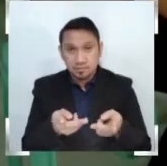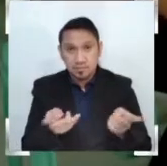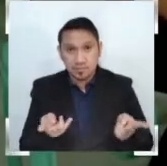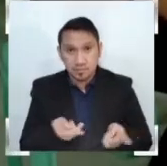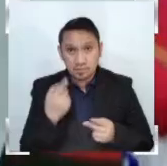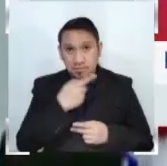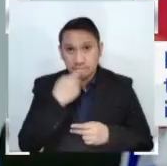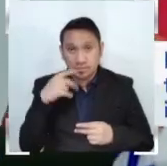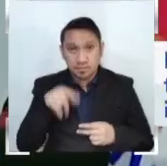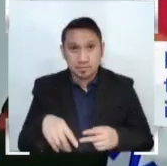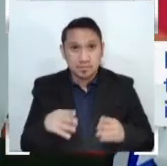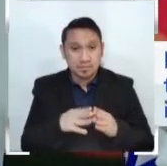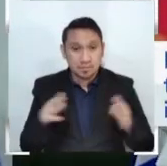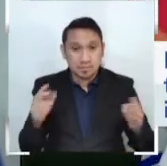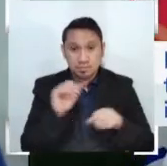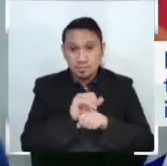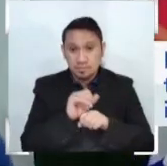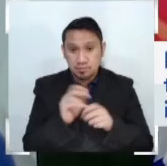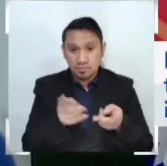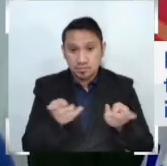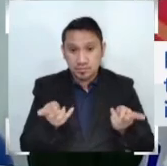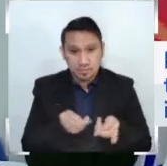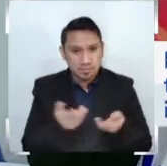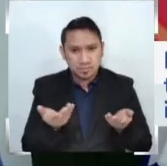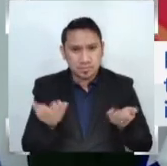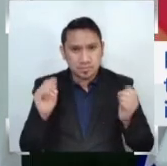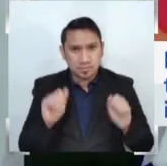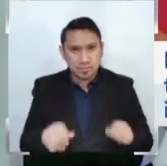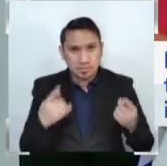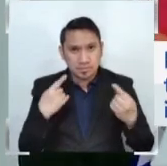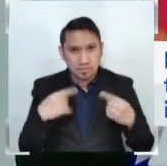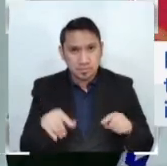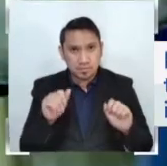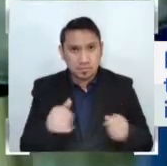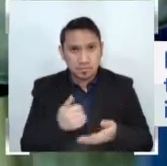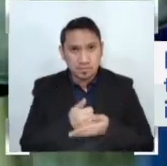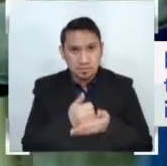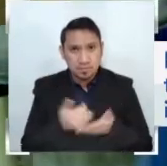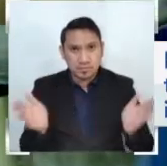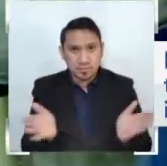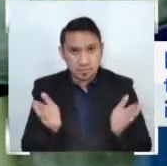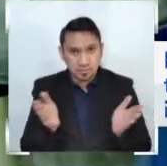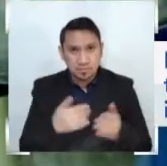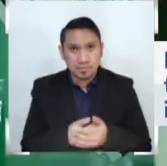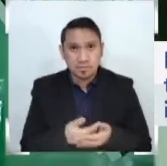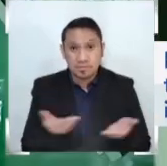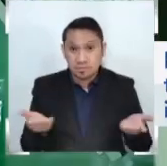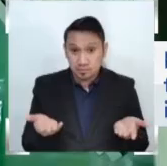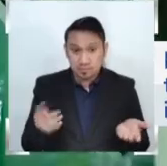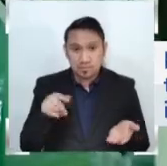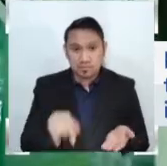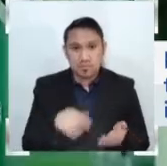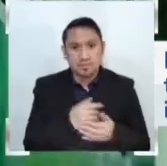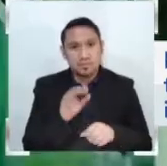big workplace kung saan tayo pwedeng pumunta para mas makatulong, mas makapanghikayat. Gusto natin yan. Dito sa Hayakawa na pagawaan ng mga